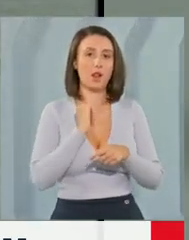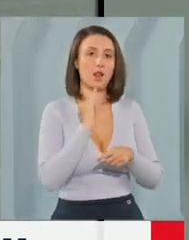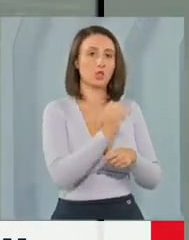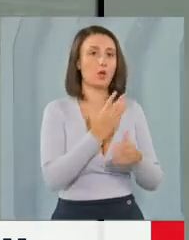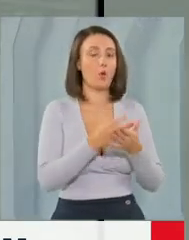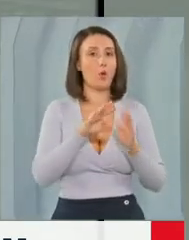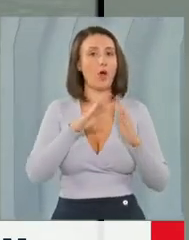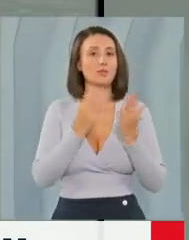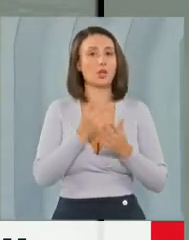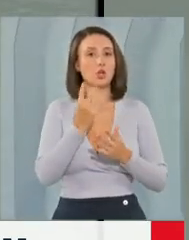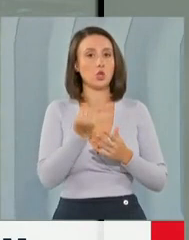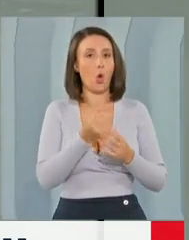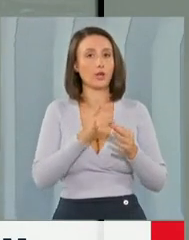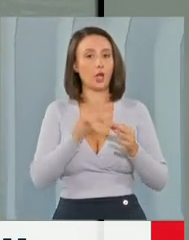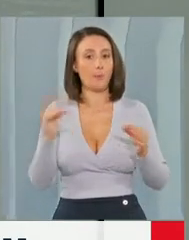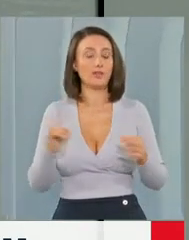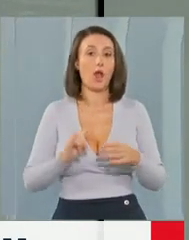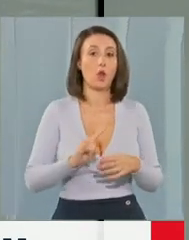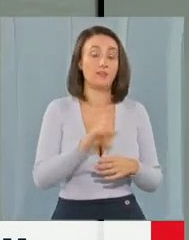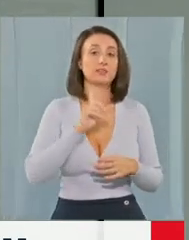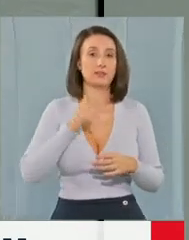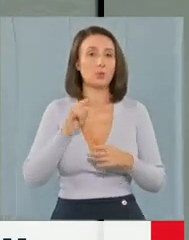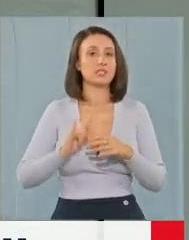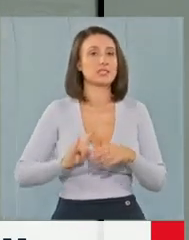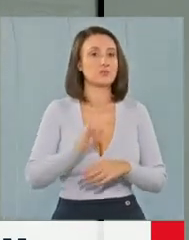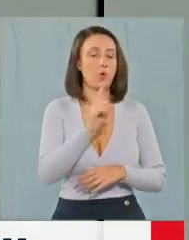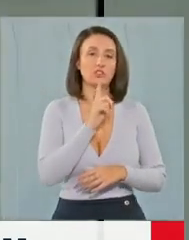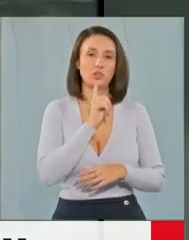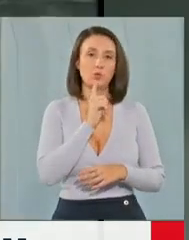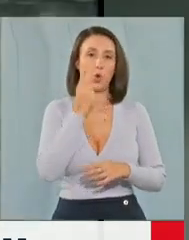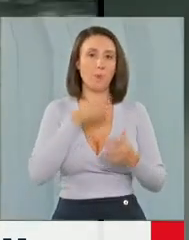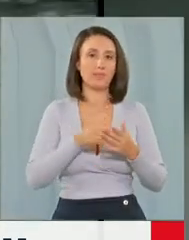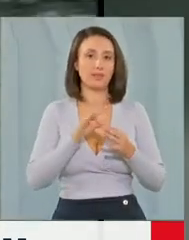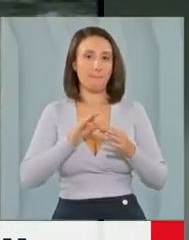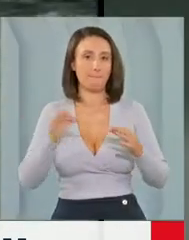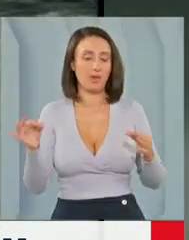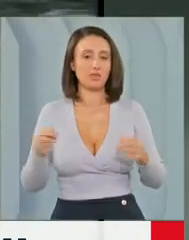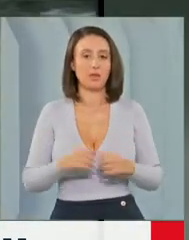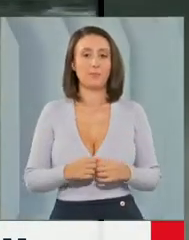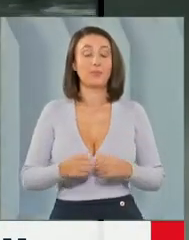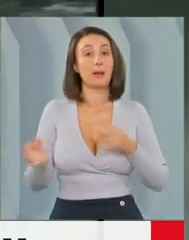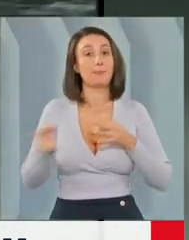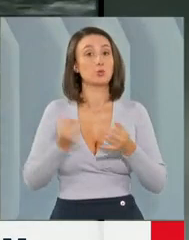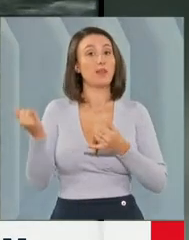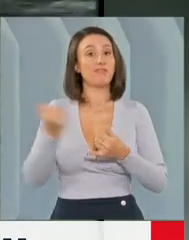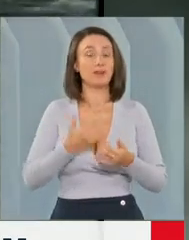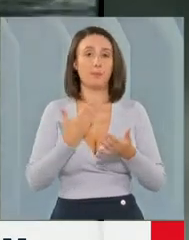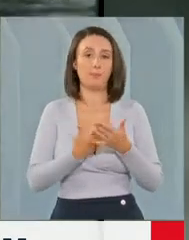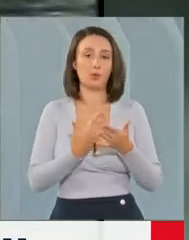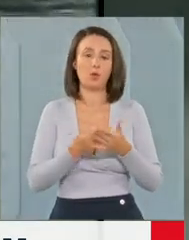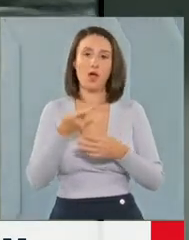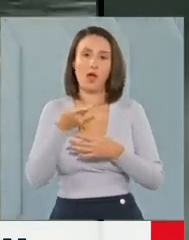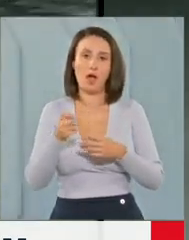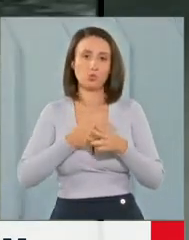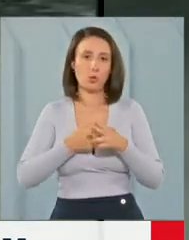pe o rază de 9 km, iar aeronavele trebuie să zboare la cel puțin 1000 de metri altitudine. Măsurile vin în contextul în care